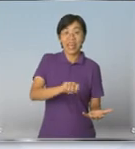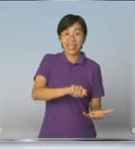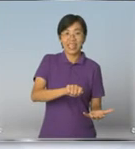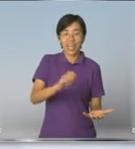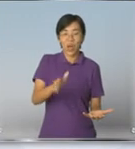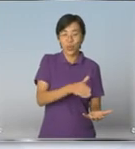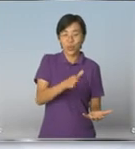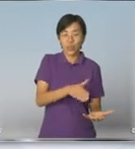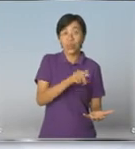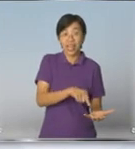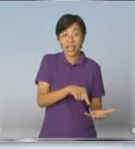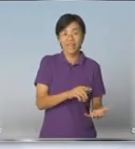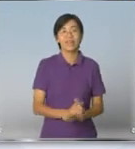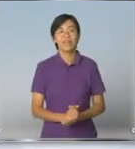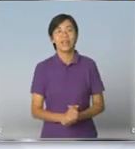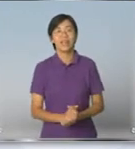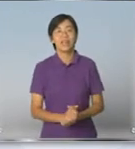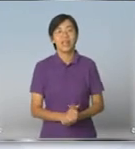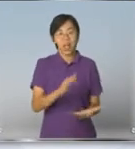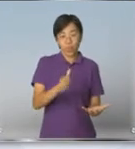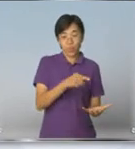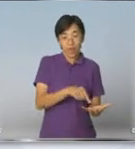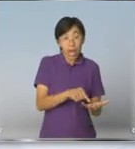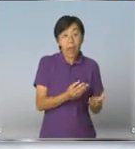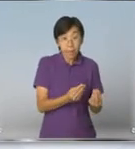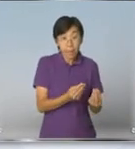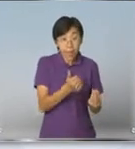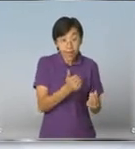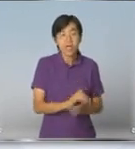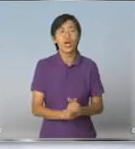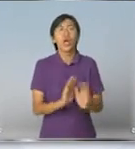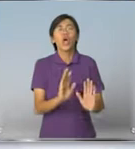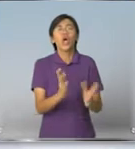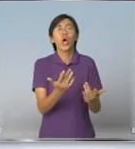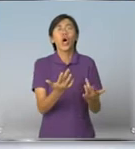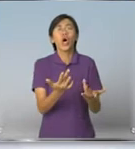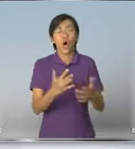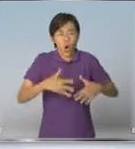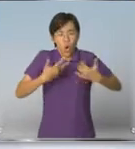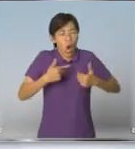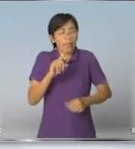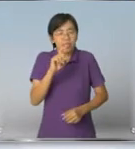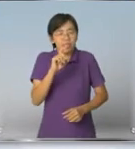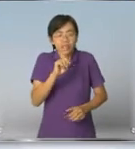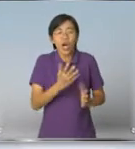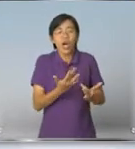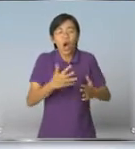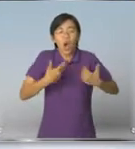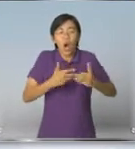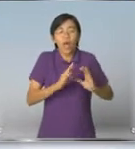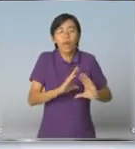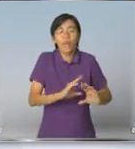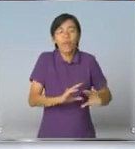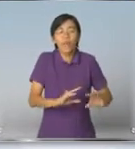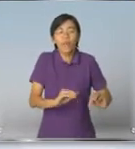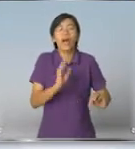นี่นะครับไส้ของช่อม่วงนะครับอันนี้ปั้นได้เลยเปล่าครับอาจารย์ครับ รอพักให้เย็นสักนิดนึงค่ะเดี๋ยวมือจ